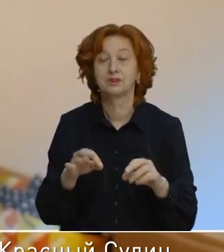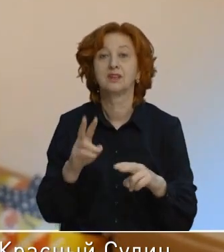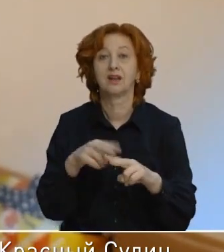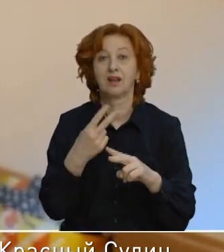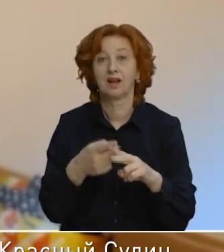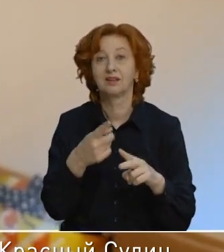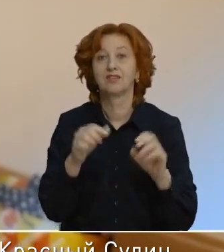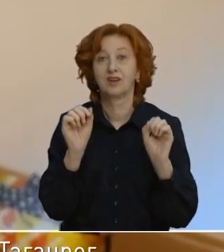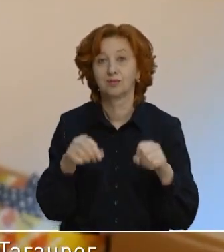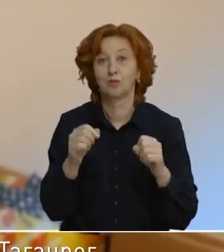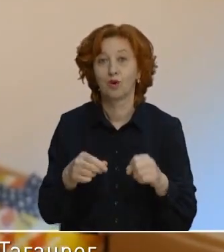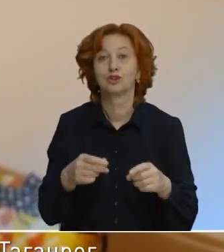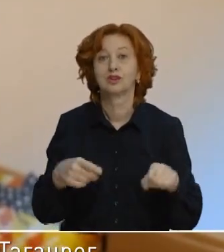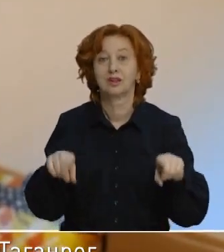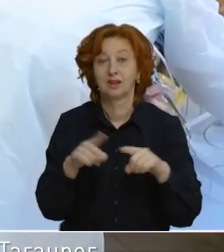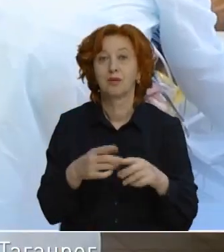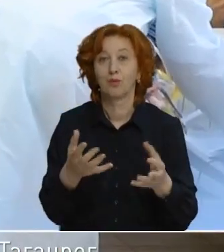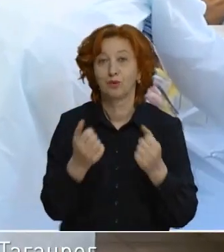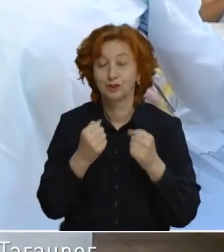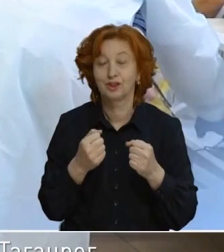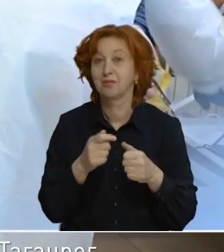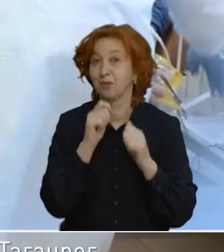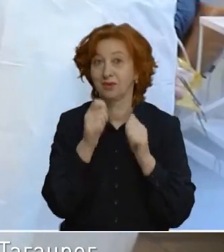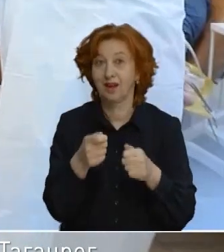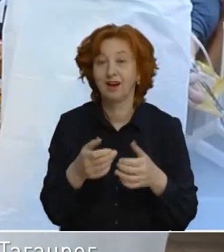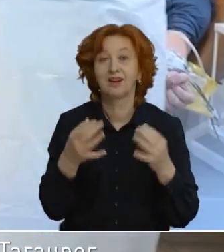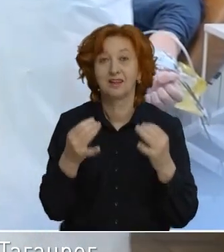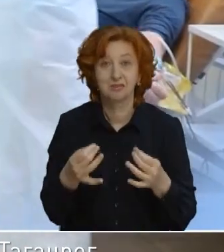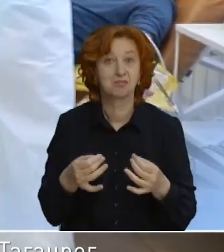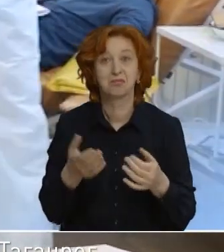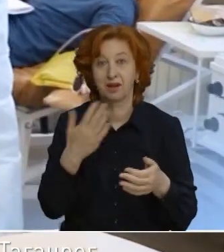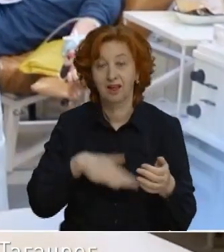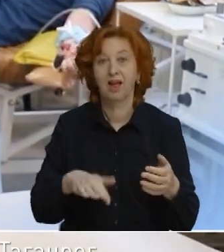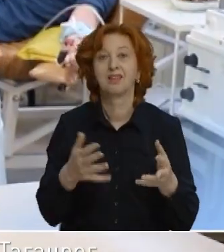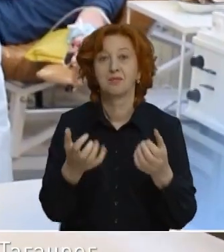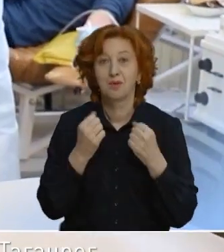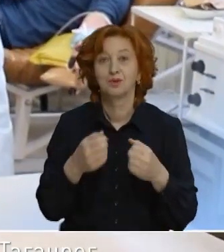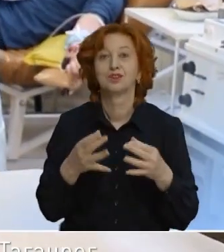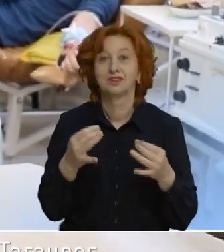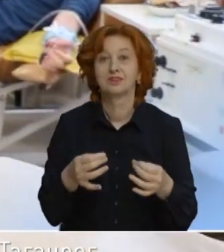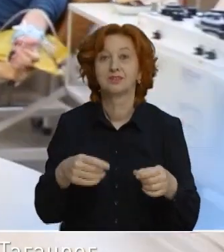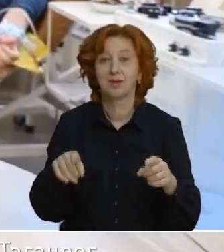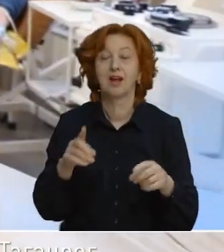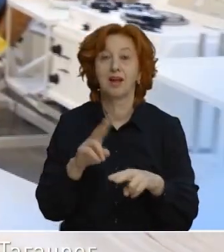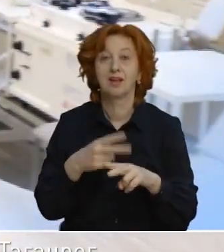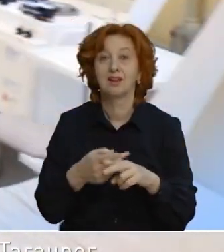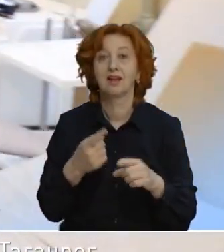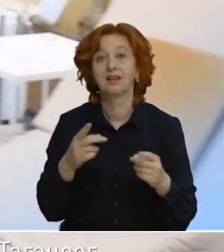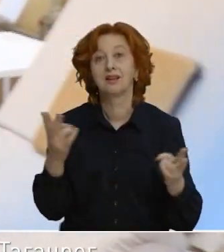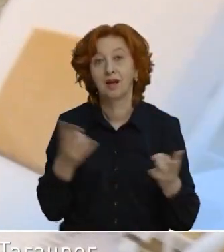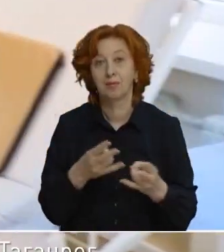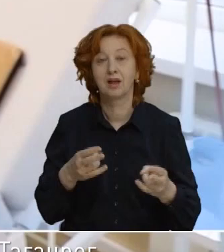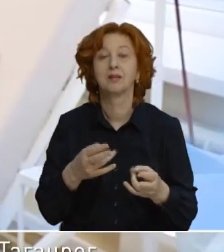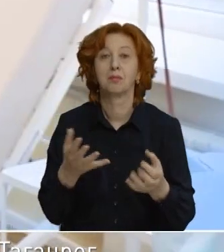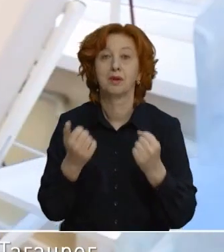еще такие приятные сюрпризы получила. Сдать кровь для нуждающихся может абсолютно любой человек, пройдя обследование. Для этого необходимо, как